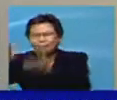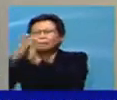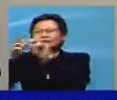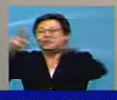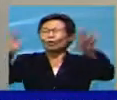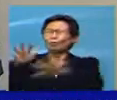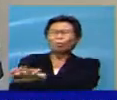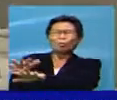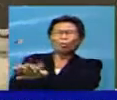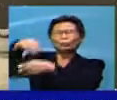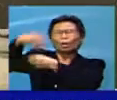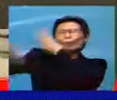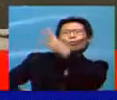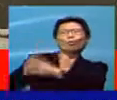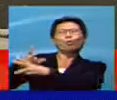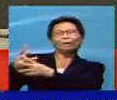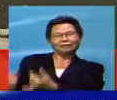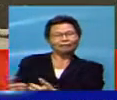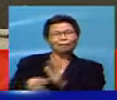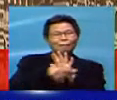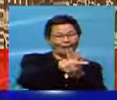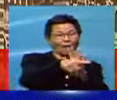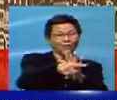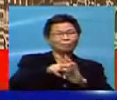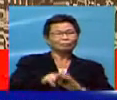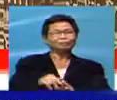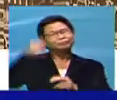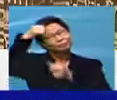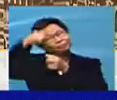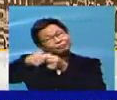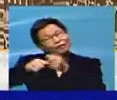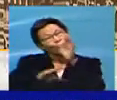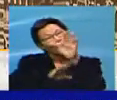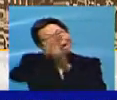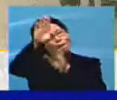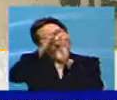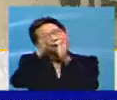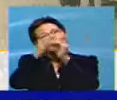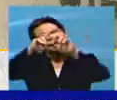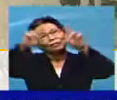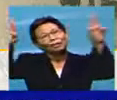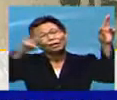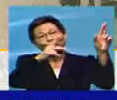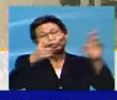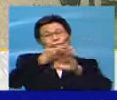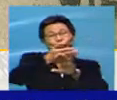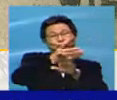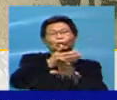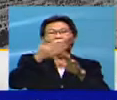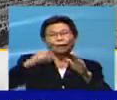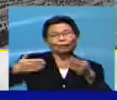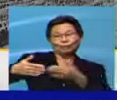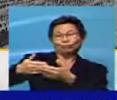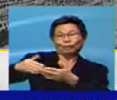yang pesat di dunia. Pameran yang mengundang nostalgia pembangunan Bandaraya Kuala Lumpur sebelum ia